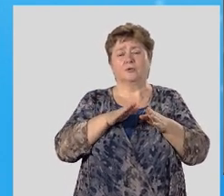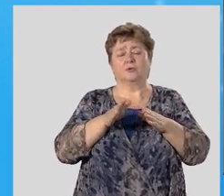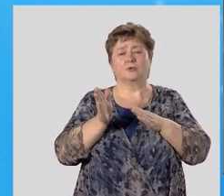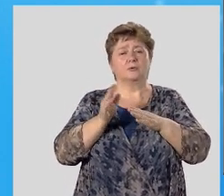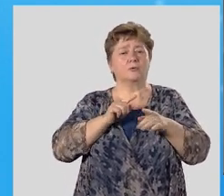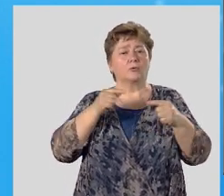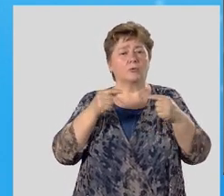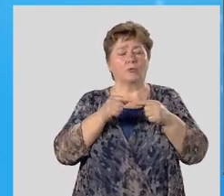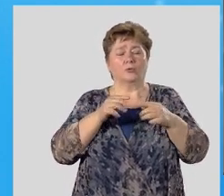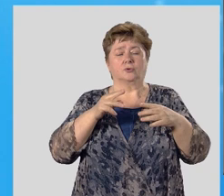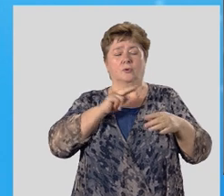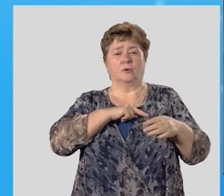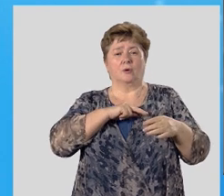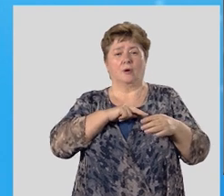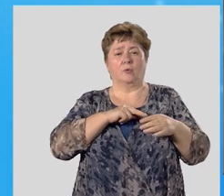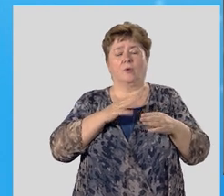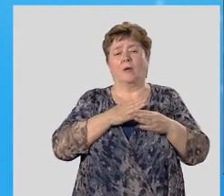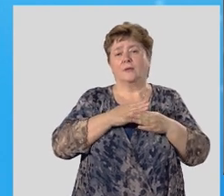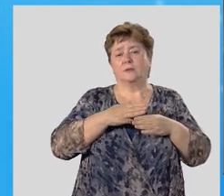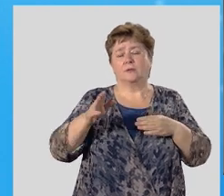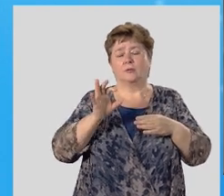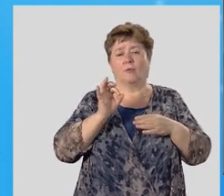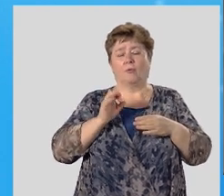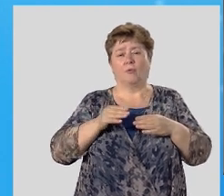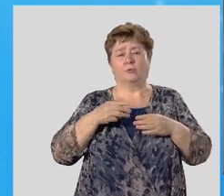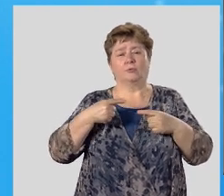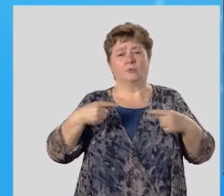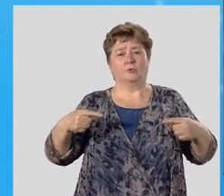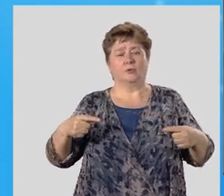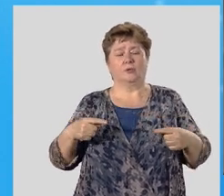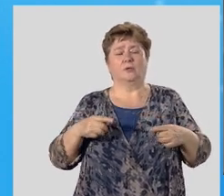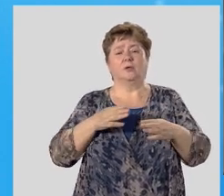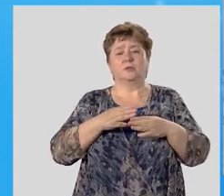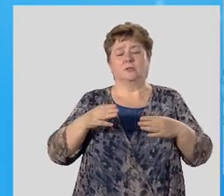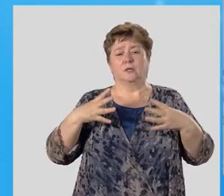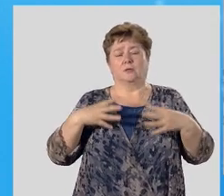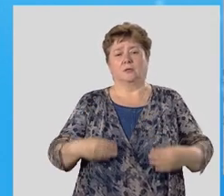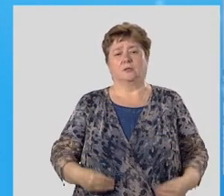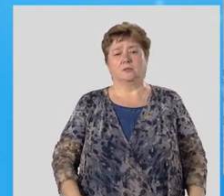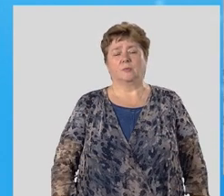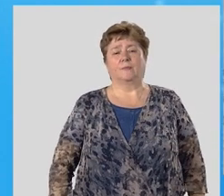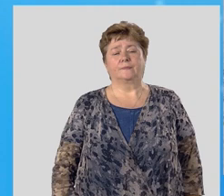определенные функции и отделенными от других частей организма.